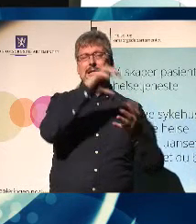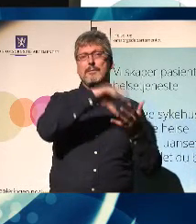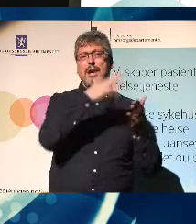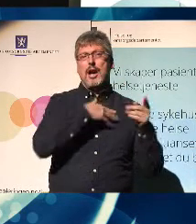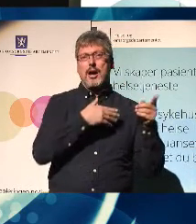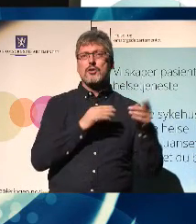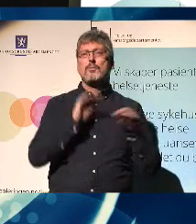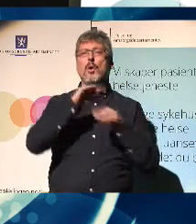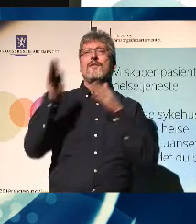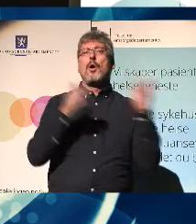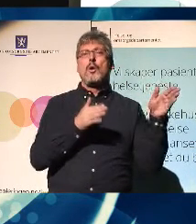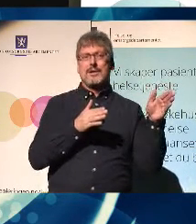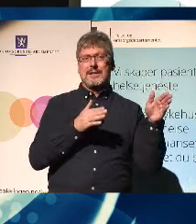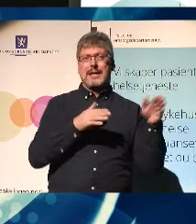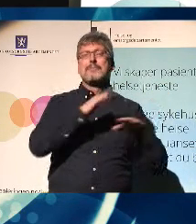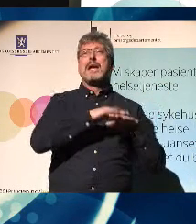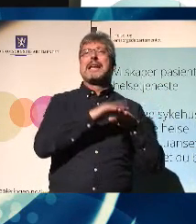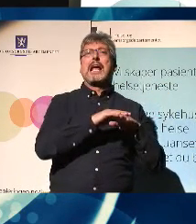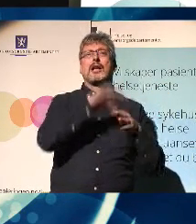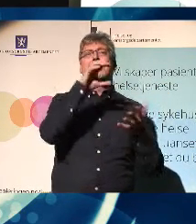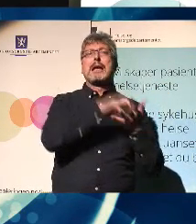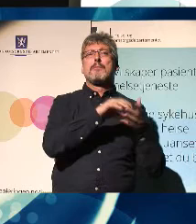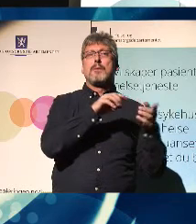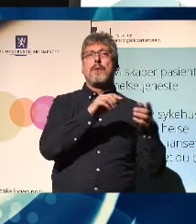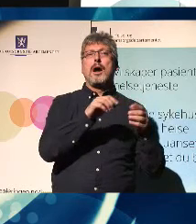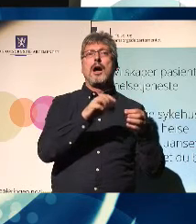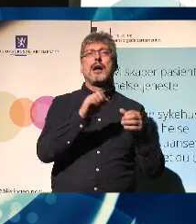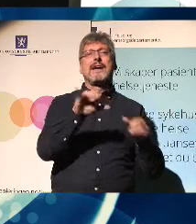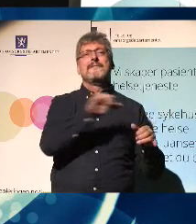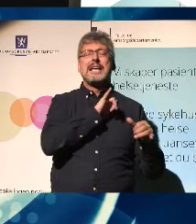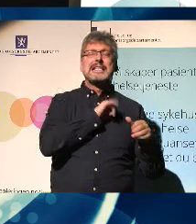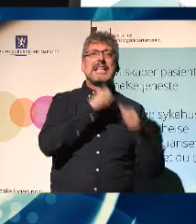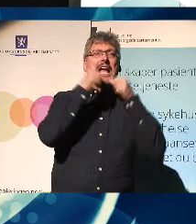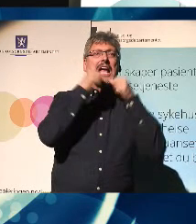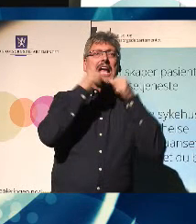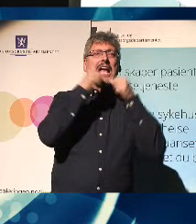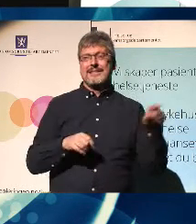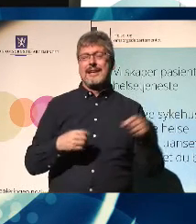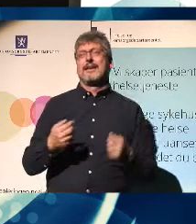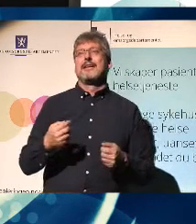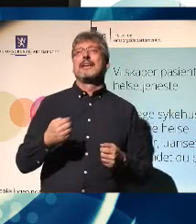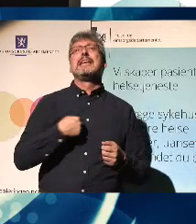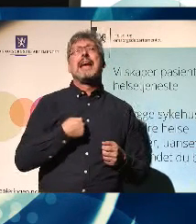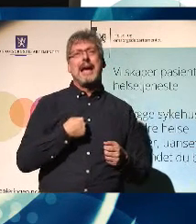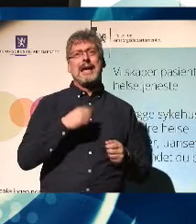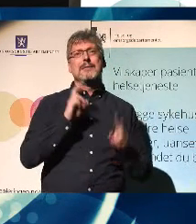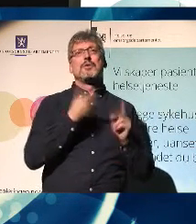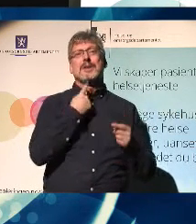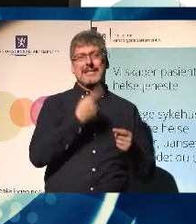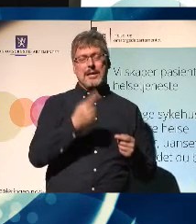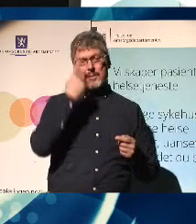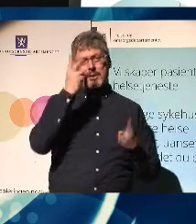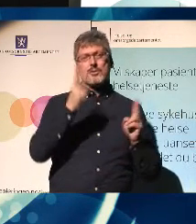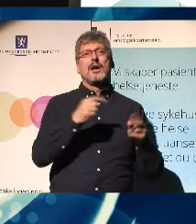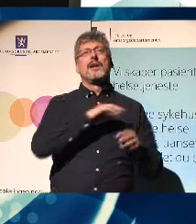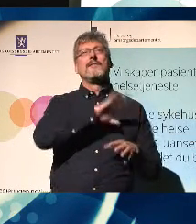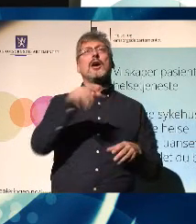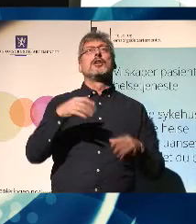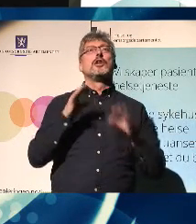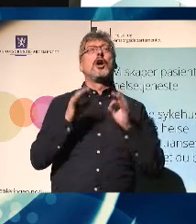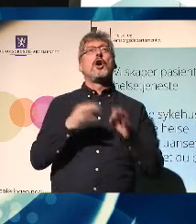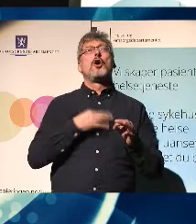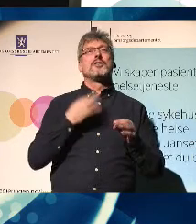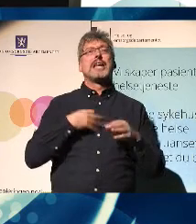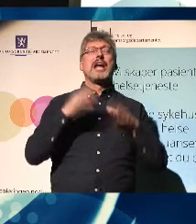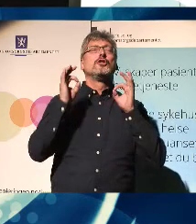overordnet beredskapsdepartement i krisesituasjoner. Og jeg pleier å si og mener det også at alle sier at de ønsker en tydelig og sterk leder